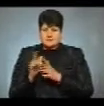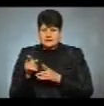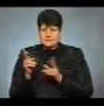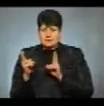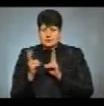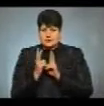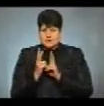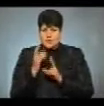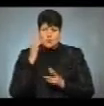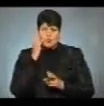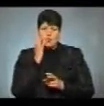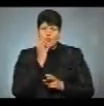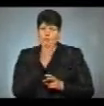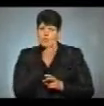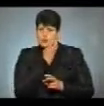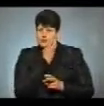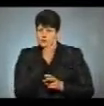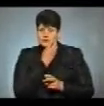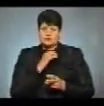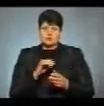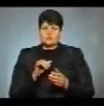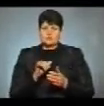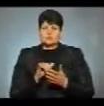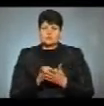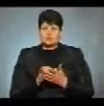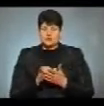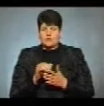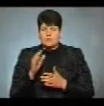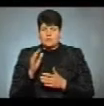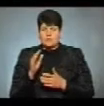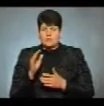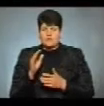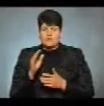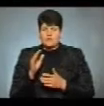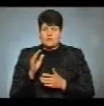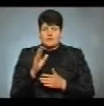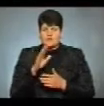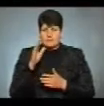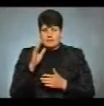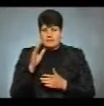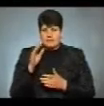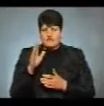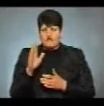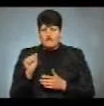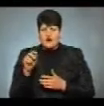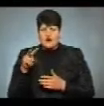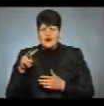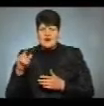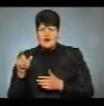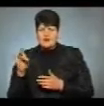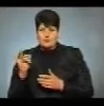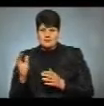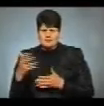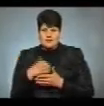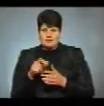бородатого того нашого сумського батька, як то кажуть, Валєру. Ну і ми ще зібрали декілька людей і напали на